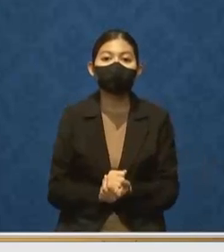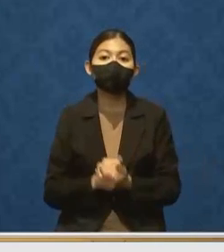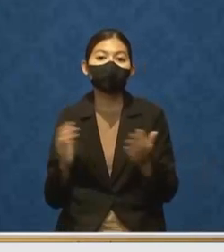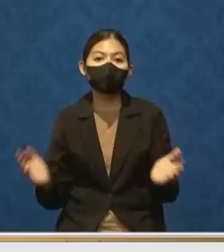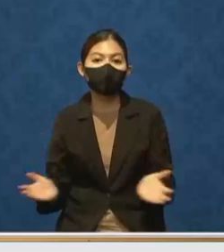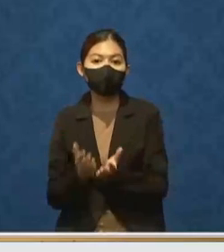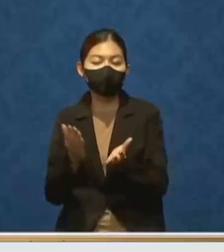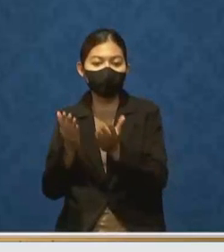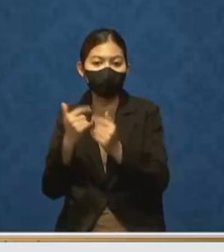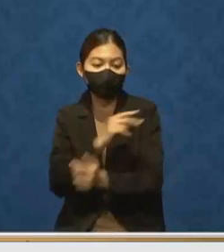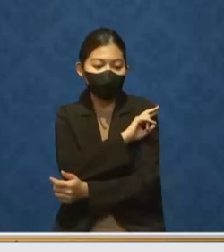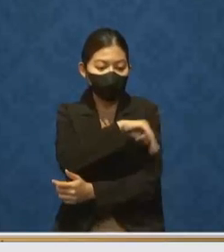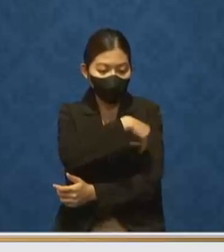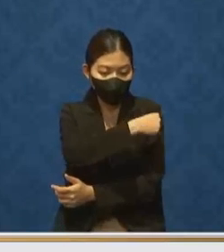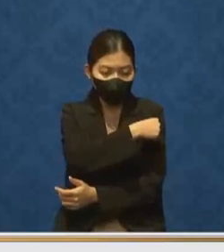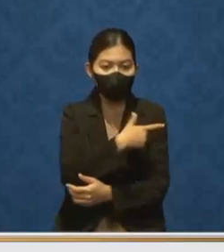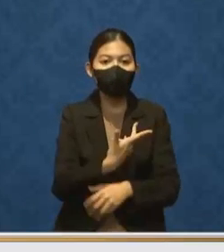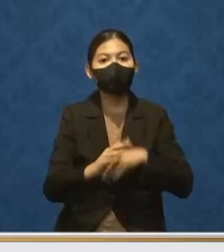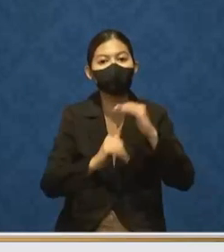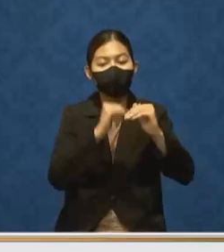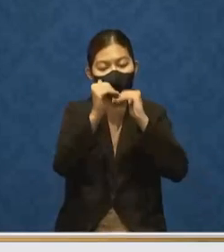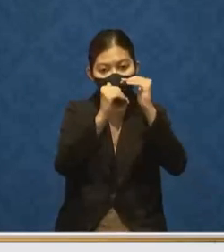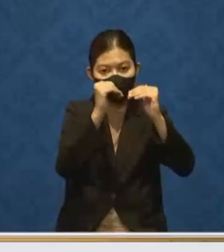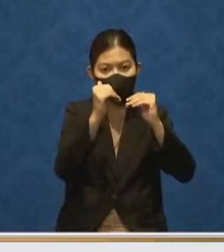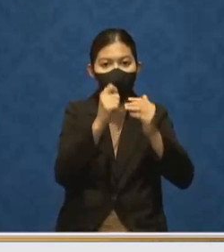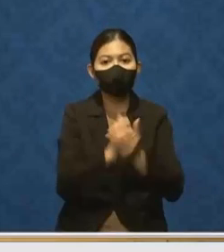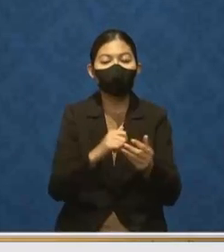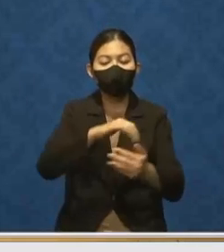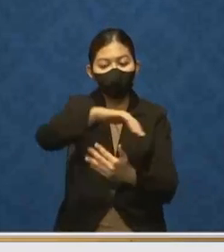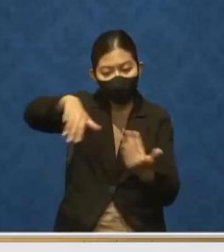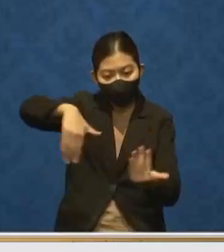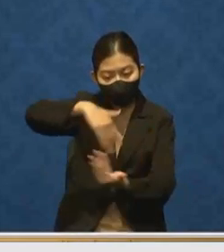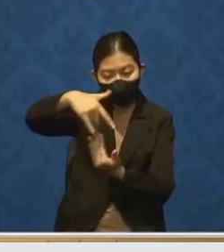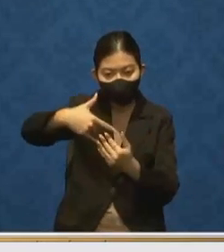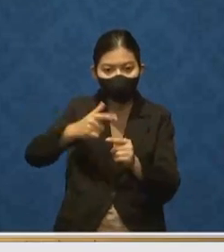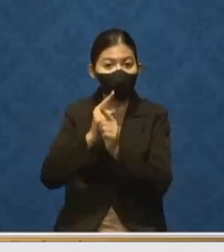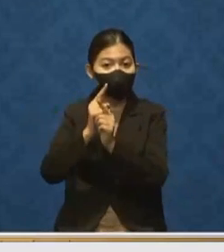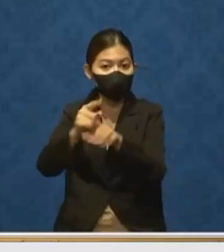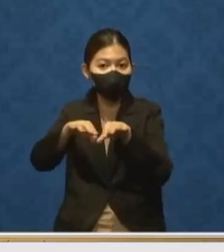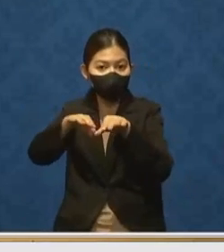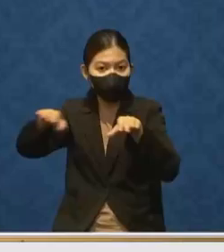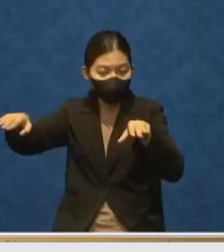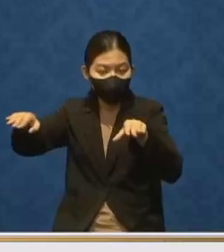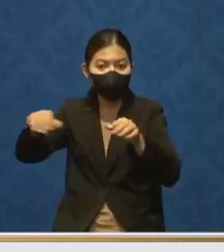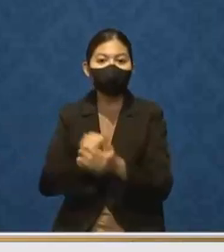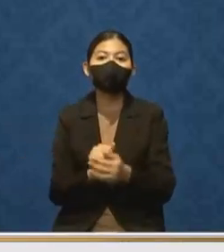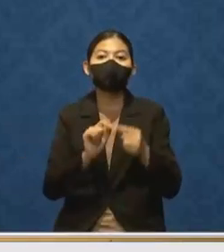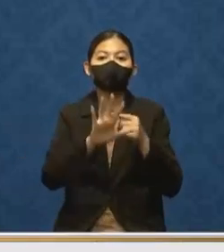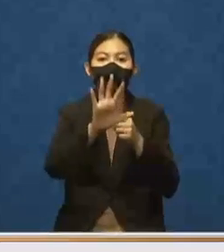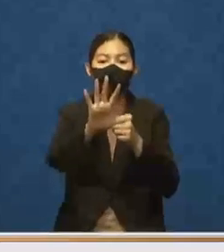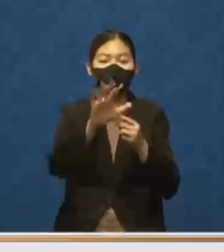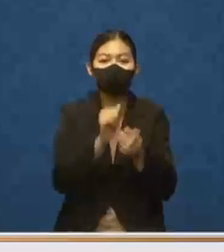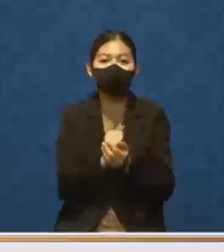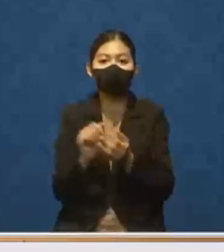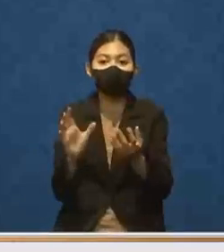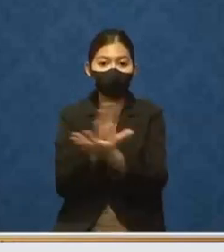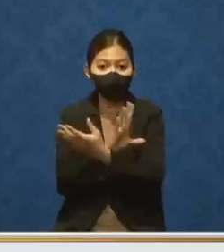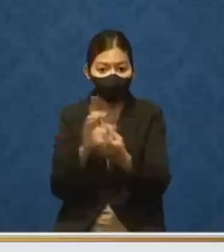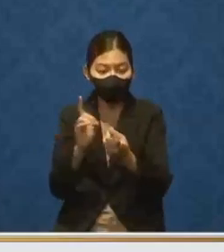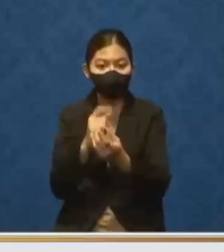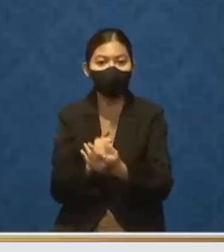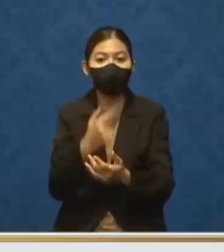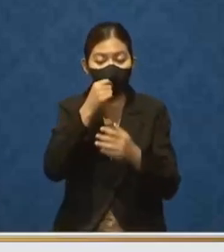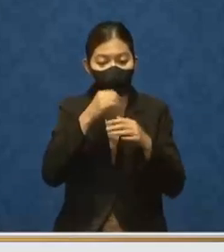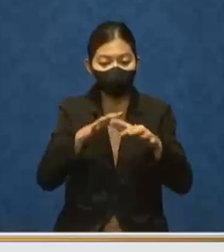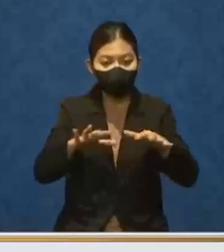มให้โรงพยาบาลมีการพัฒนาอนามัยสิ่งแวดล้อมให้ได้ตามเกณฑ์5การสร้างการเติบโตอย่างยั่งยืนบนสังคมเศรษฐกิจภาคทะเลง